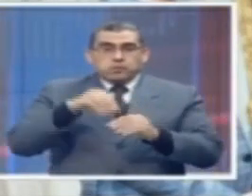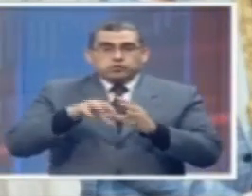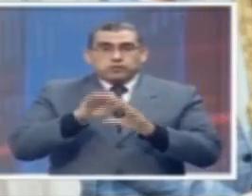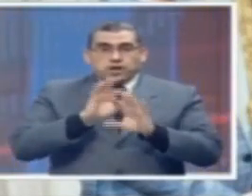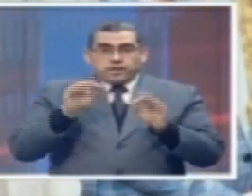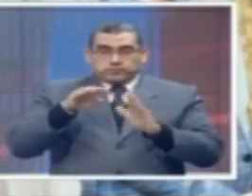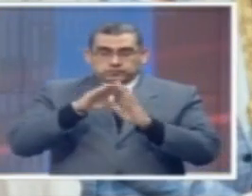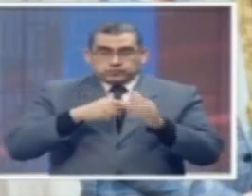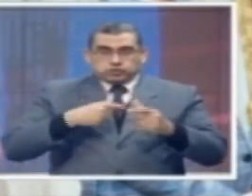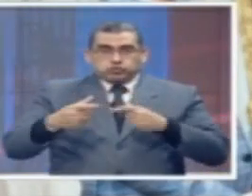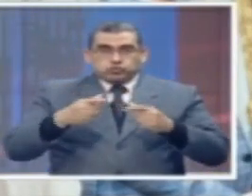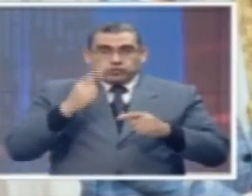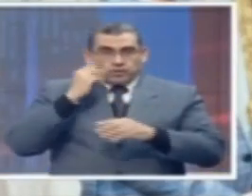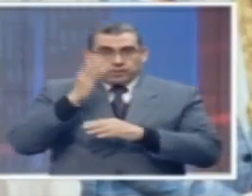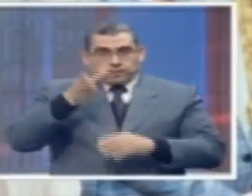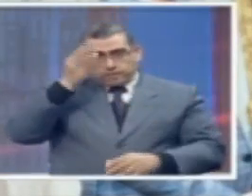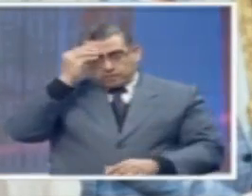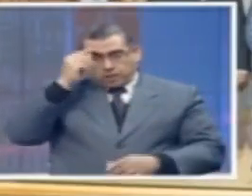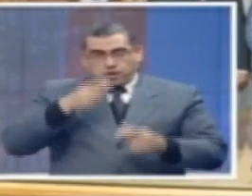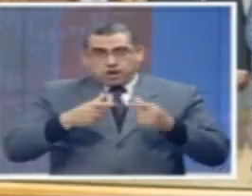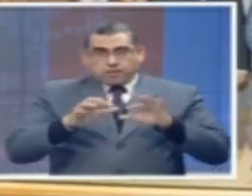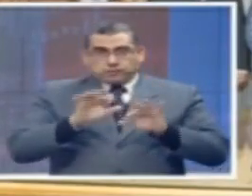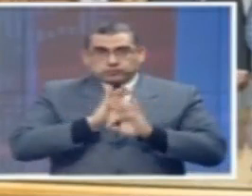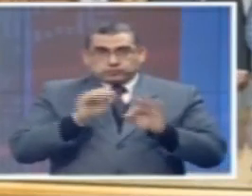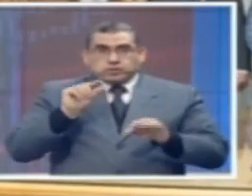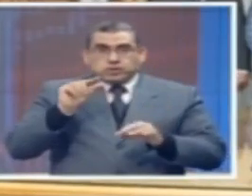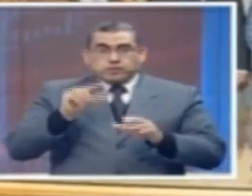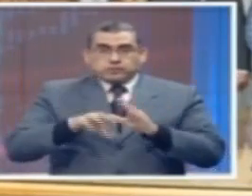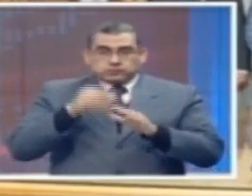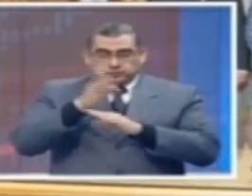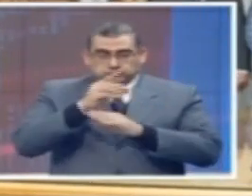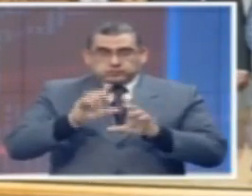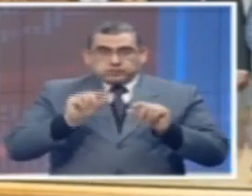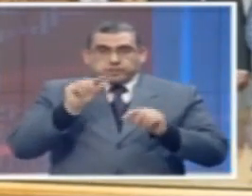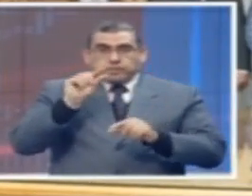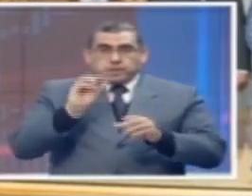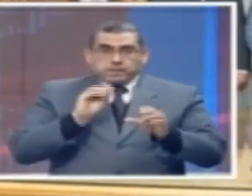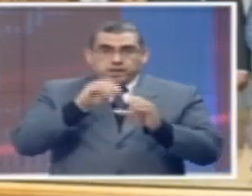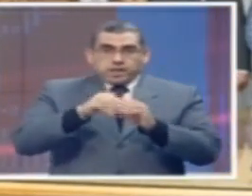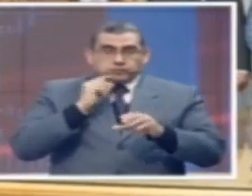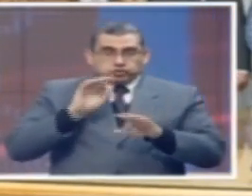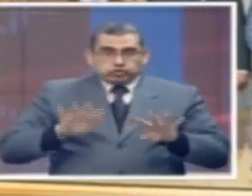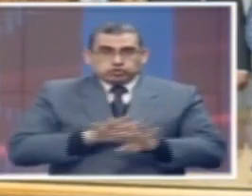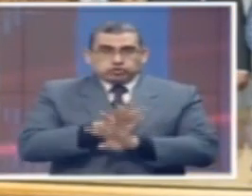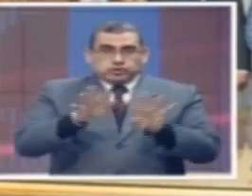في مجالات تكنولوجيا المعلومات والرقمنة وتصميم وتنفيذ البرمجيات والشبكات المعلوماتية